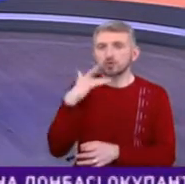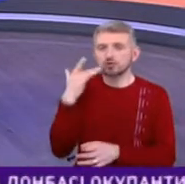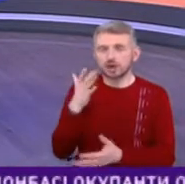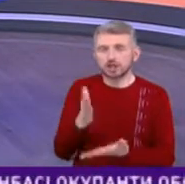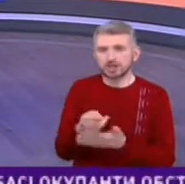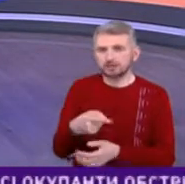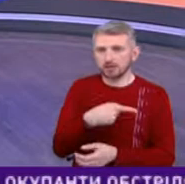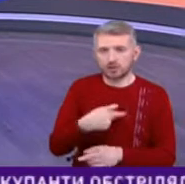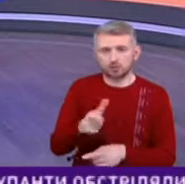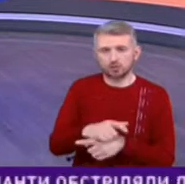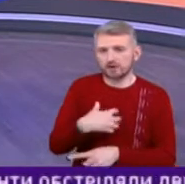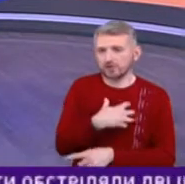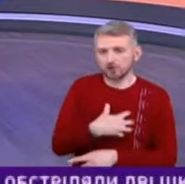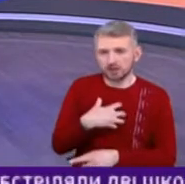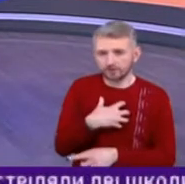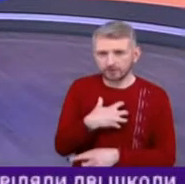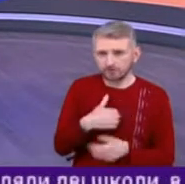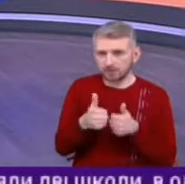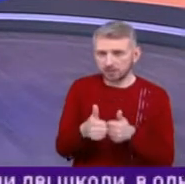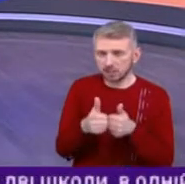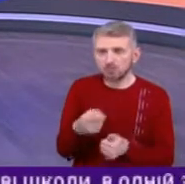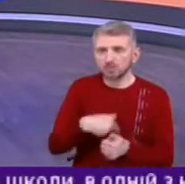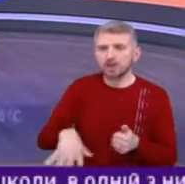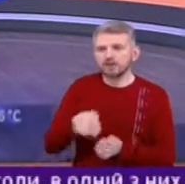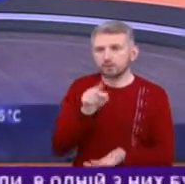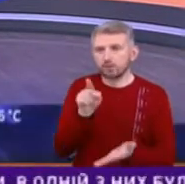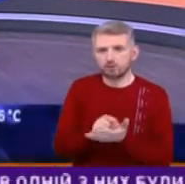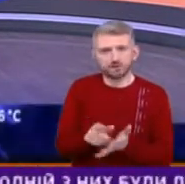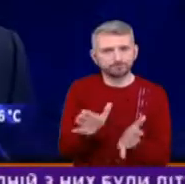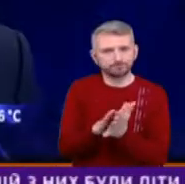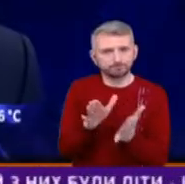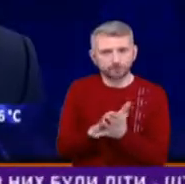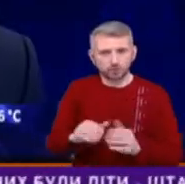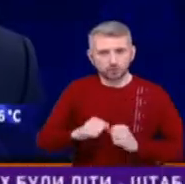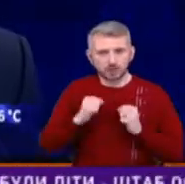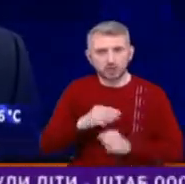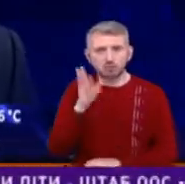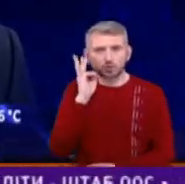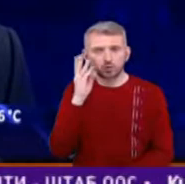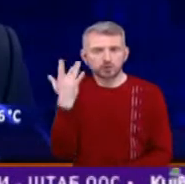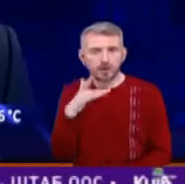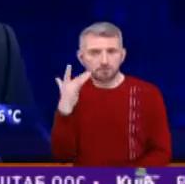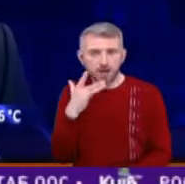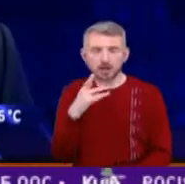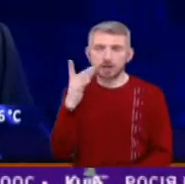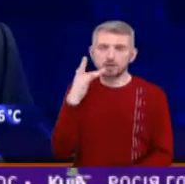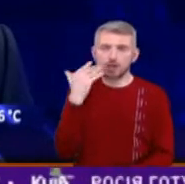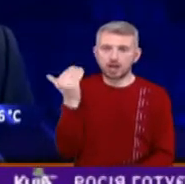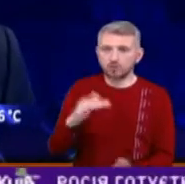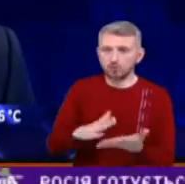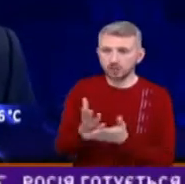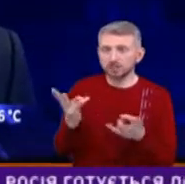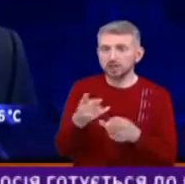Штати є для нас дуже важливим стратегічним партнером. Ми всі повинні вітати зусилля і посольства Сполучених Штатів і американських політиків, але також